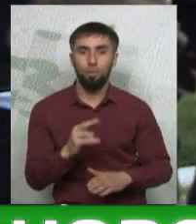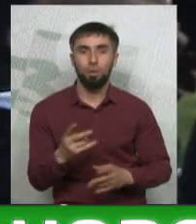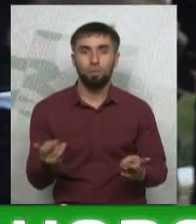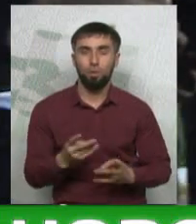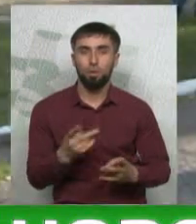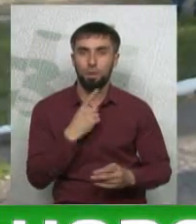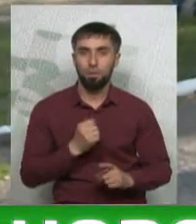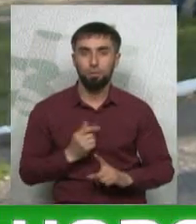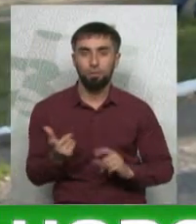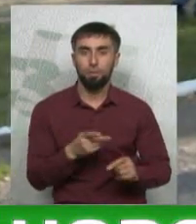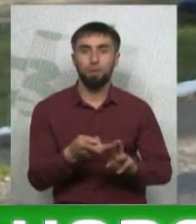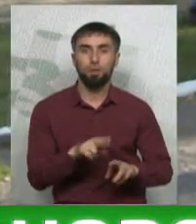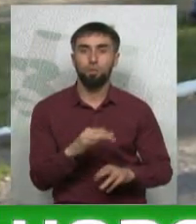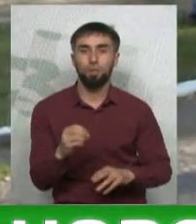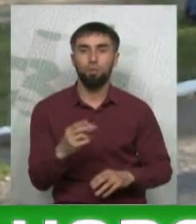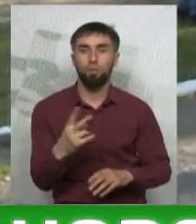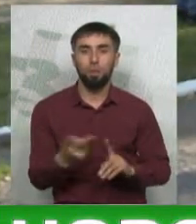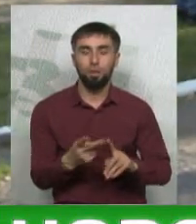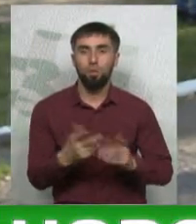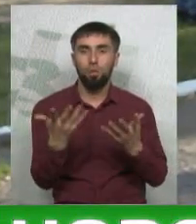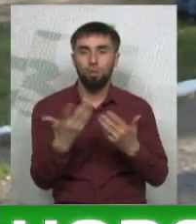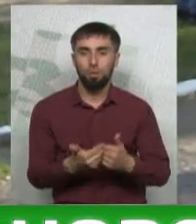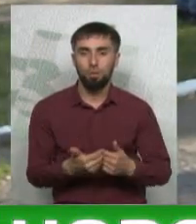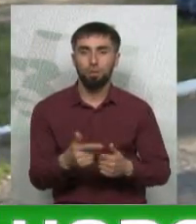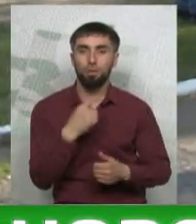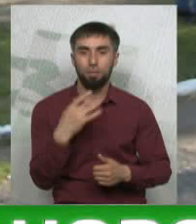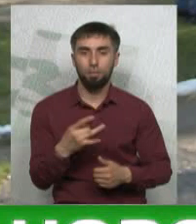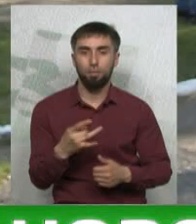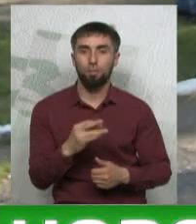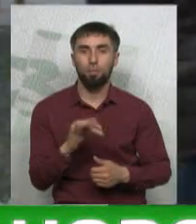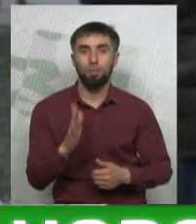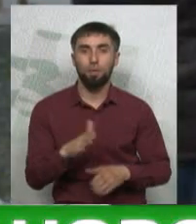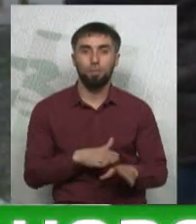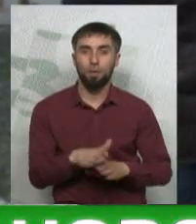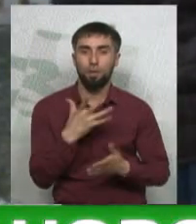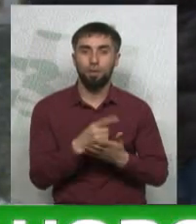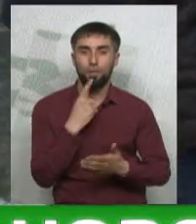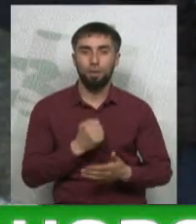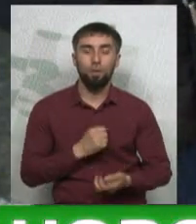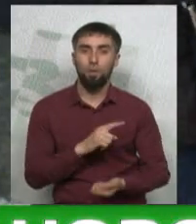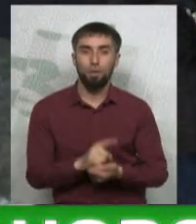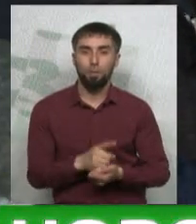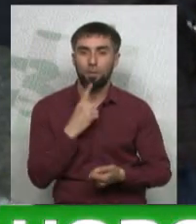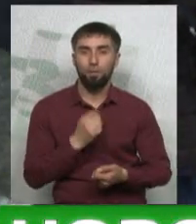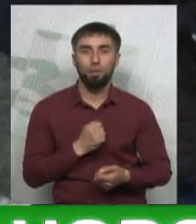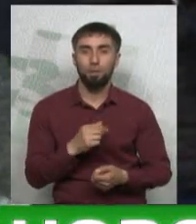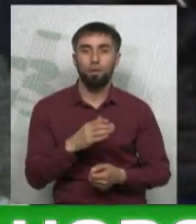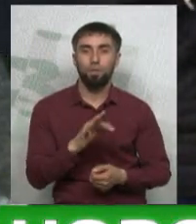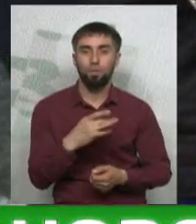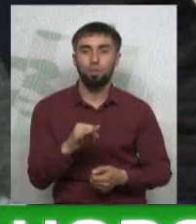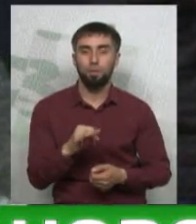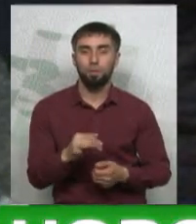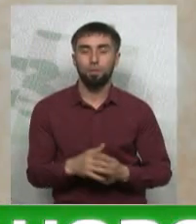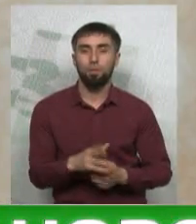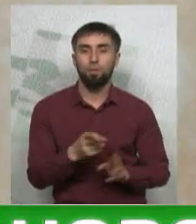должен отслужить. Это уже вторая по счету отправка новобранцев в республике. Они будут выполнять свои воинские обязанности в военно-воздушных и